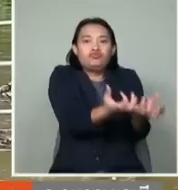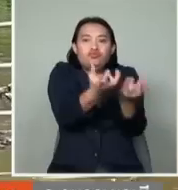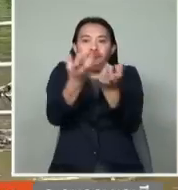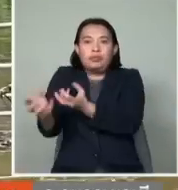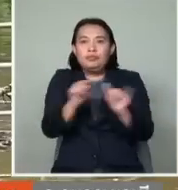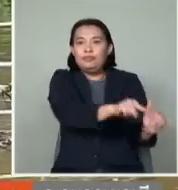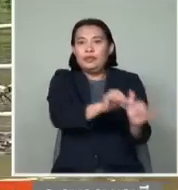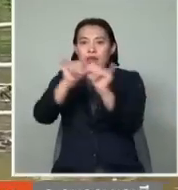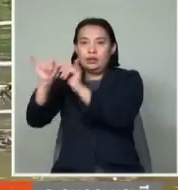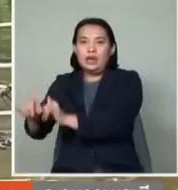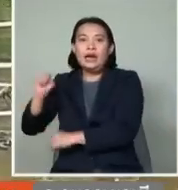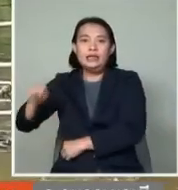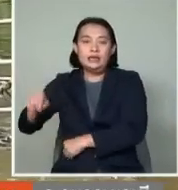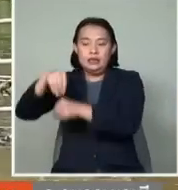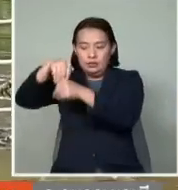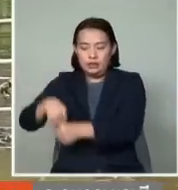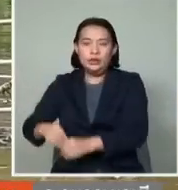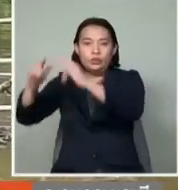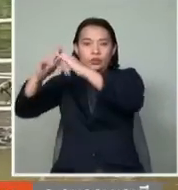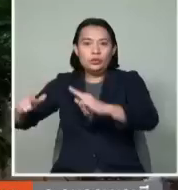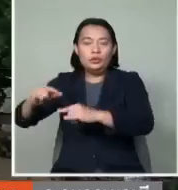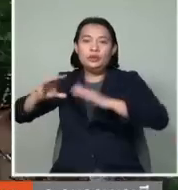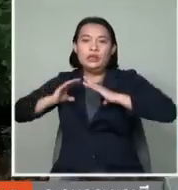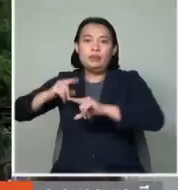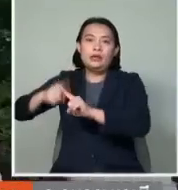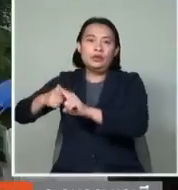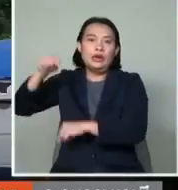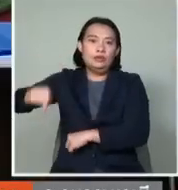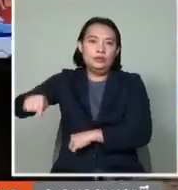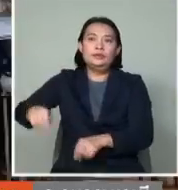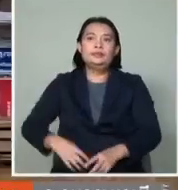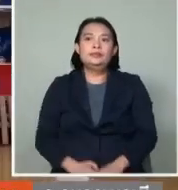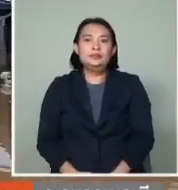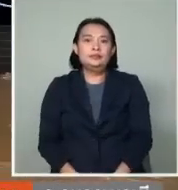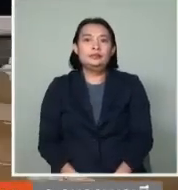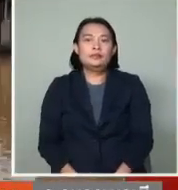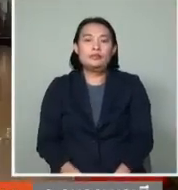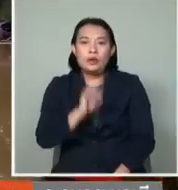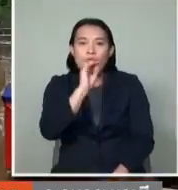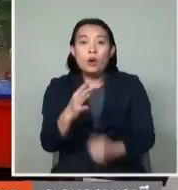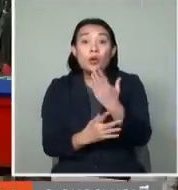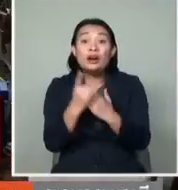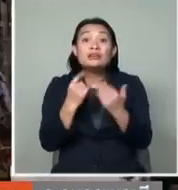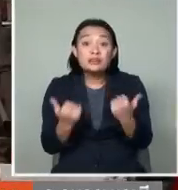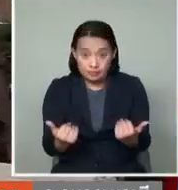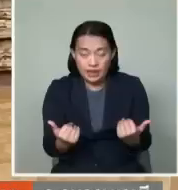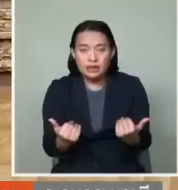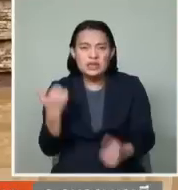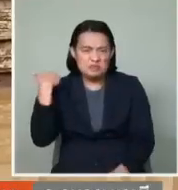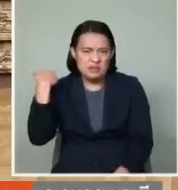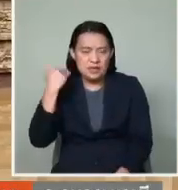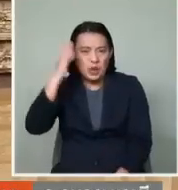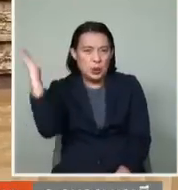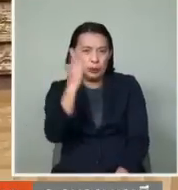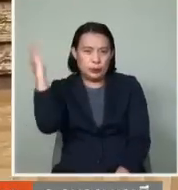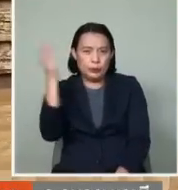นี่ยมันจะสูงขึ้นอีกขนาดใดนะครับนอกจากนี้นะก็เจ้าหน้าที่เองก็แจ้งด้วยว่าตลอดสัปดาห์นี้เนี่ยยังจะมีพายุลูกใหม่เข้าไท